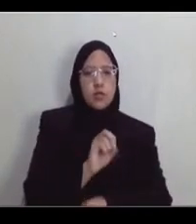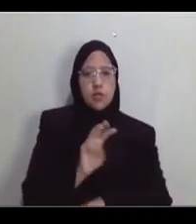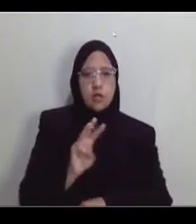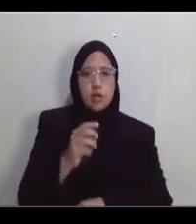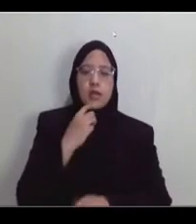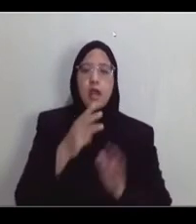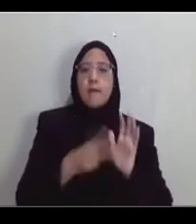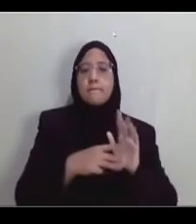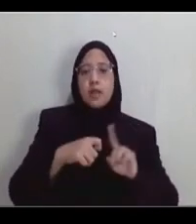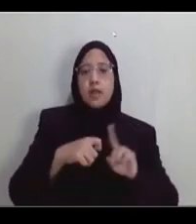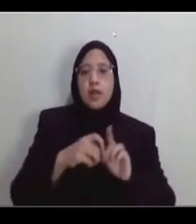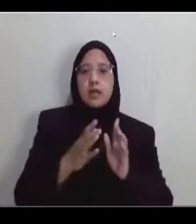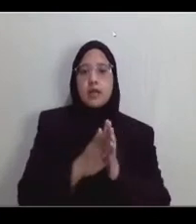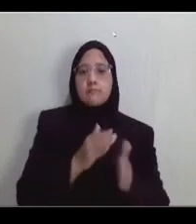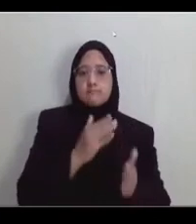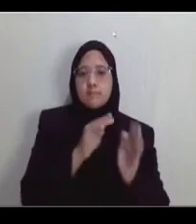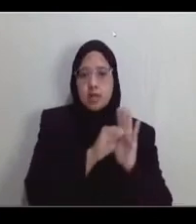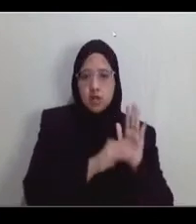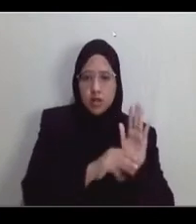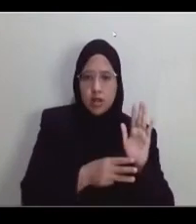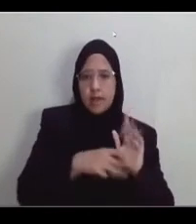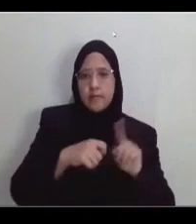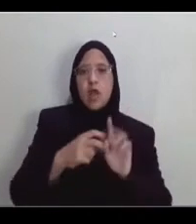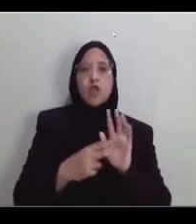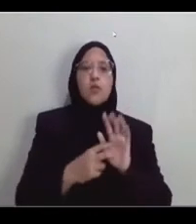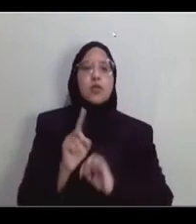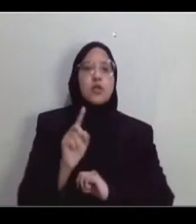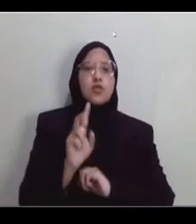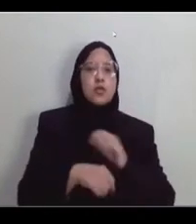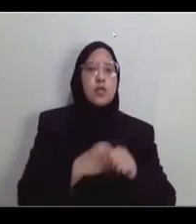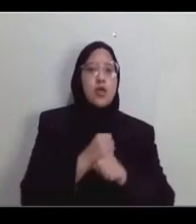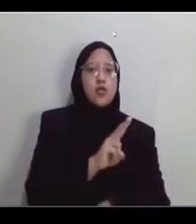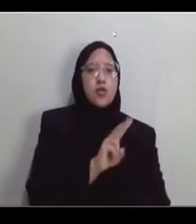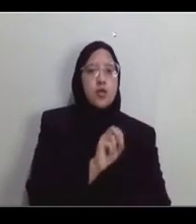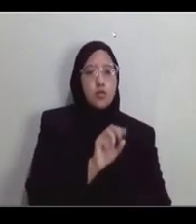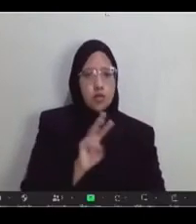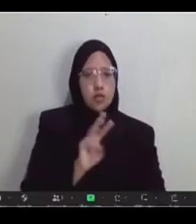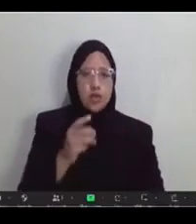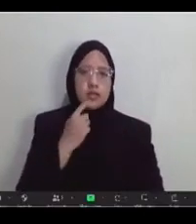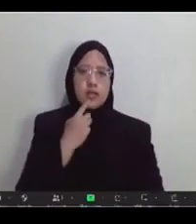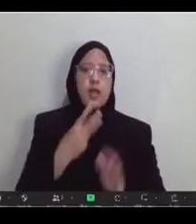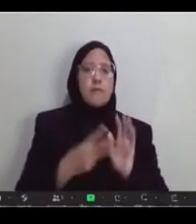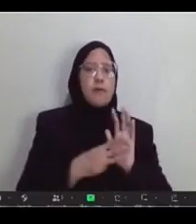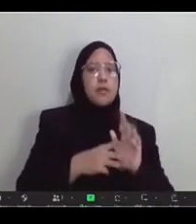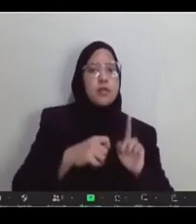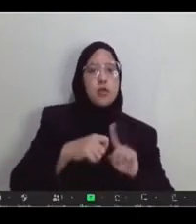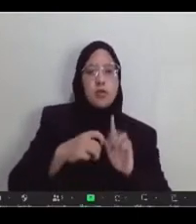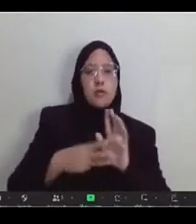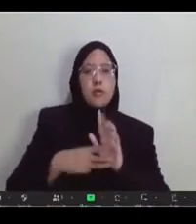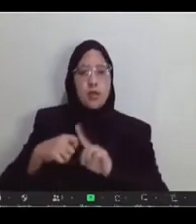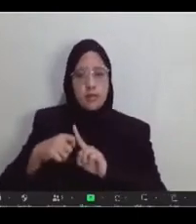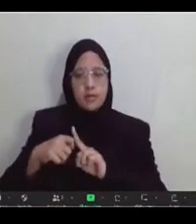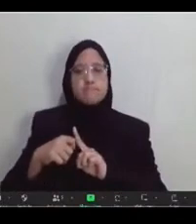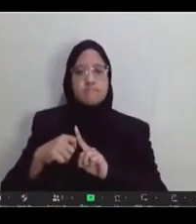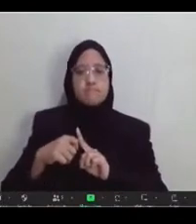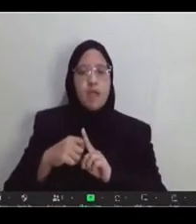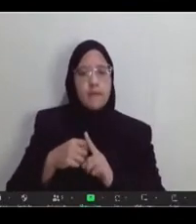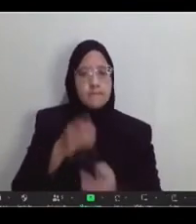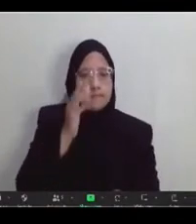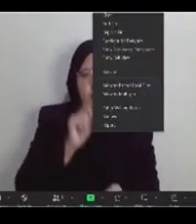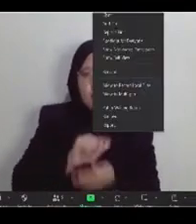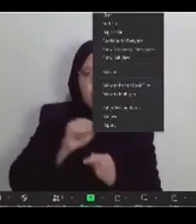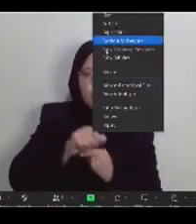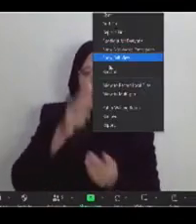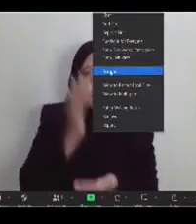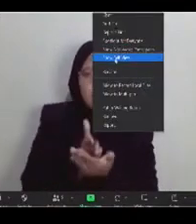dan peraturan Mahkamah Konstitusi Nomor 1 Tahun 2023 tentang majelis kehormatan Mahkamah Konstitusi memutuskan